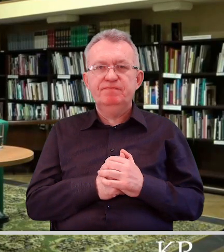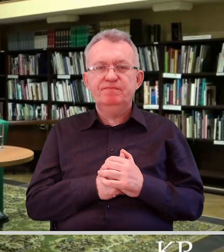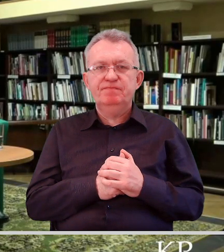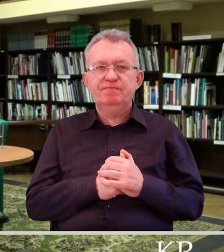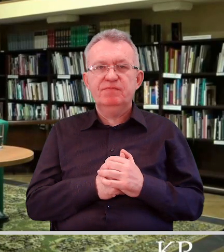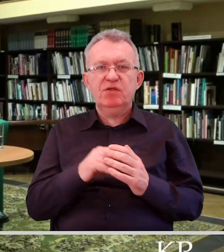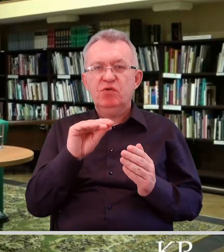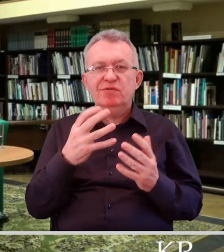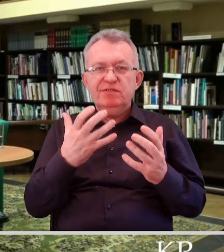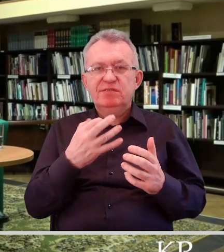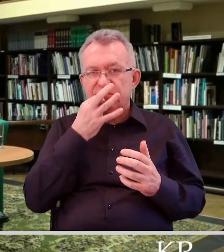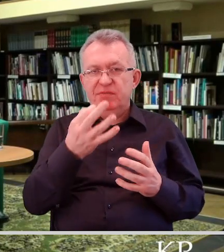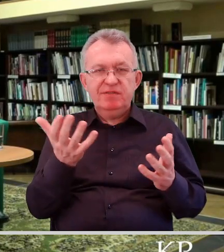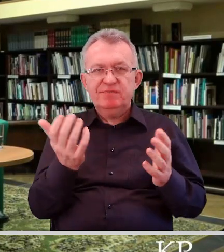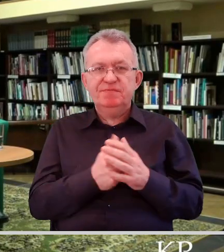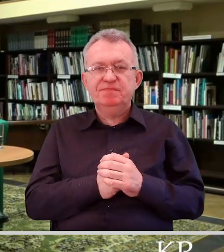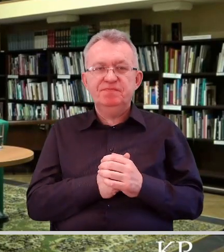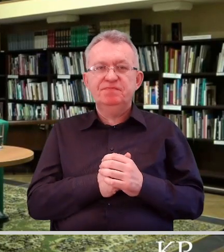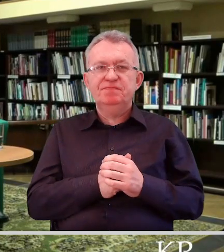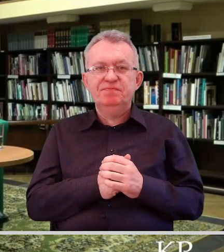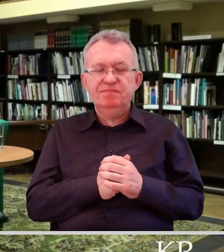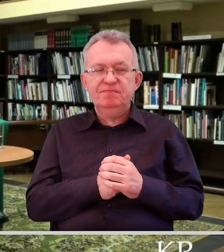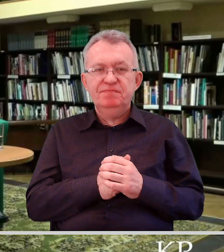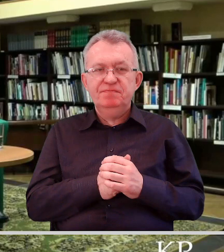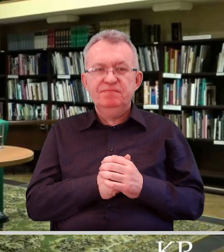A ktoś jeszcze? Pytanie?